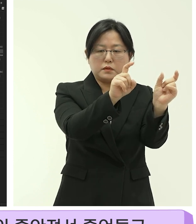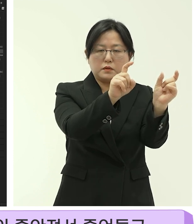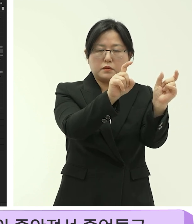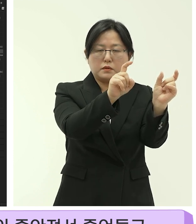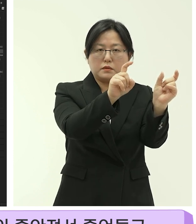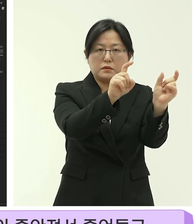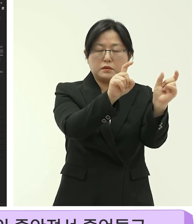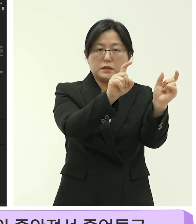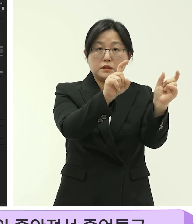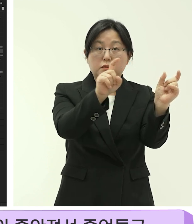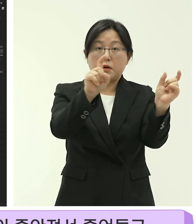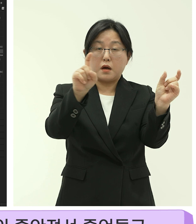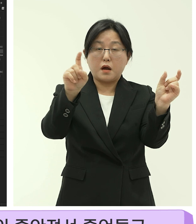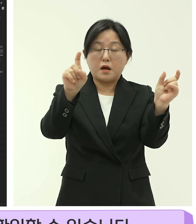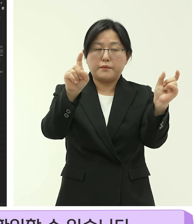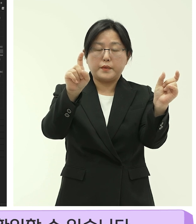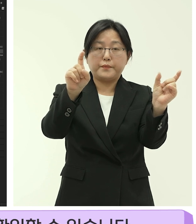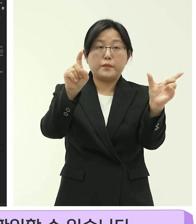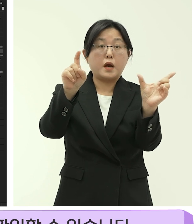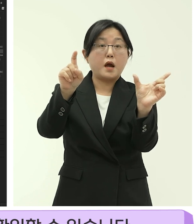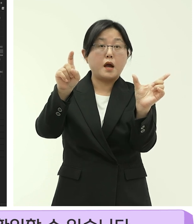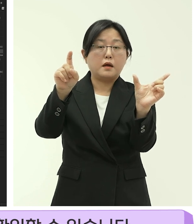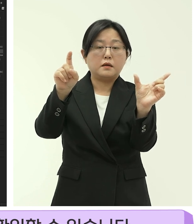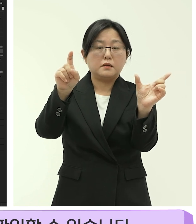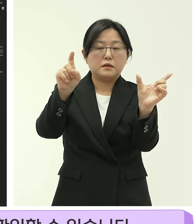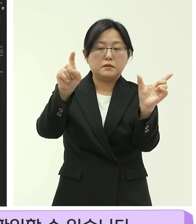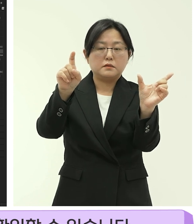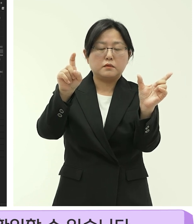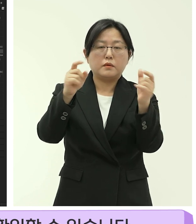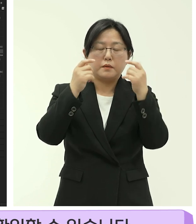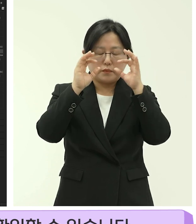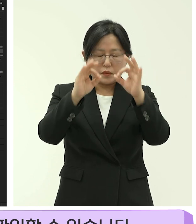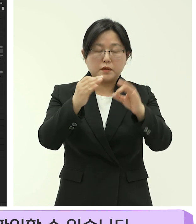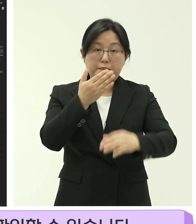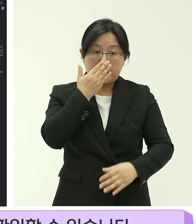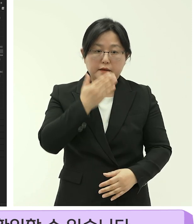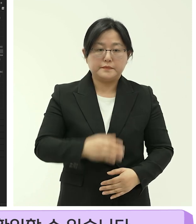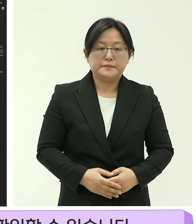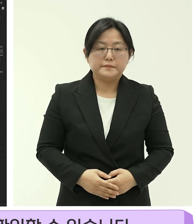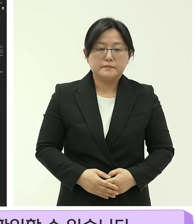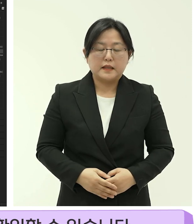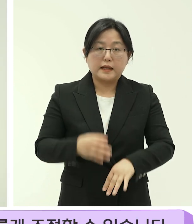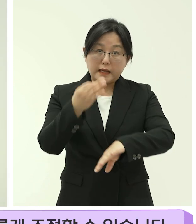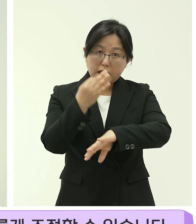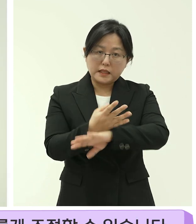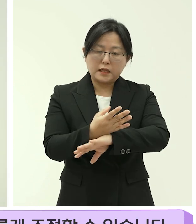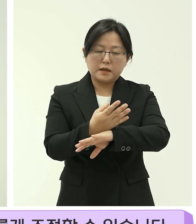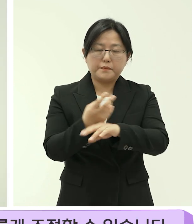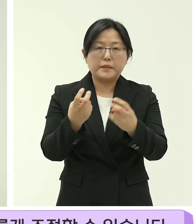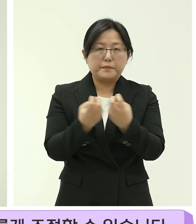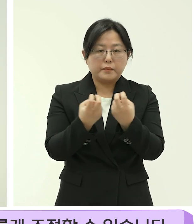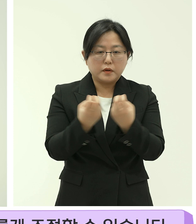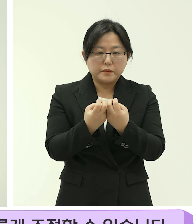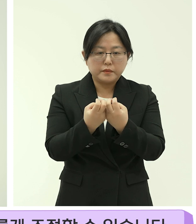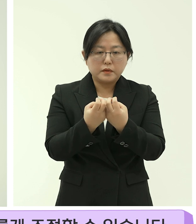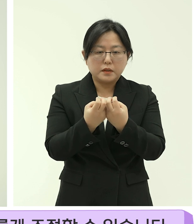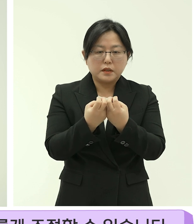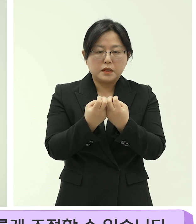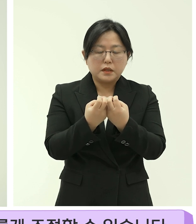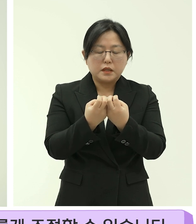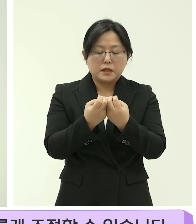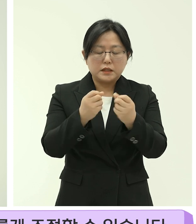시간이 좁아지고요. 줄어들고 오른쪽으로 이동하면 시간이 늘어나는 것도 확인할 수 있습니다. 그래서 편리한